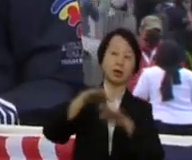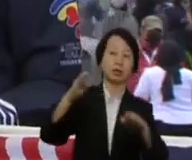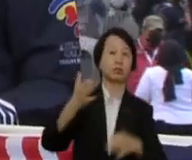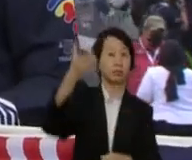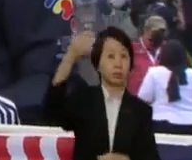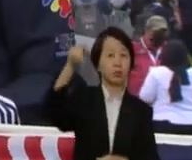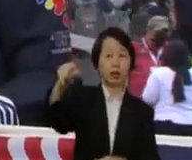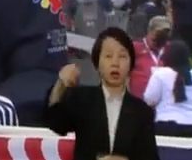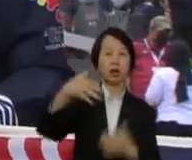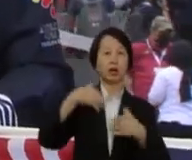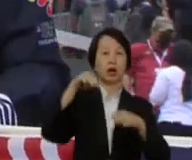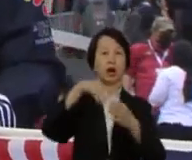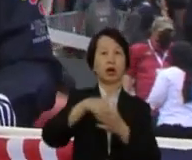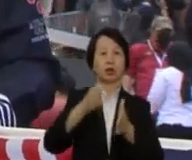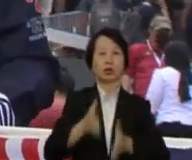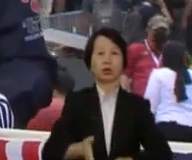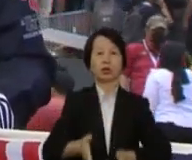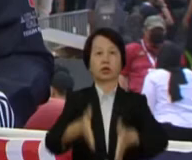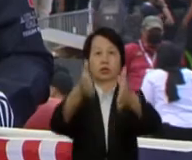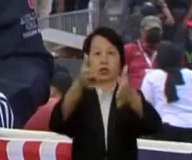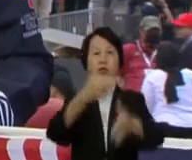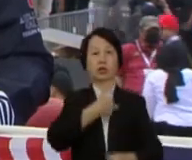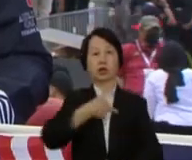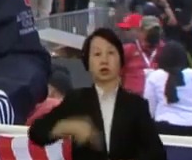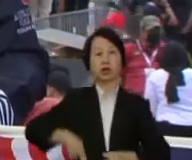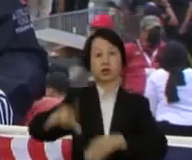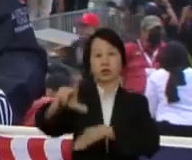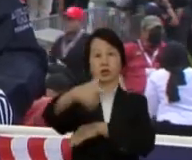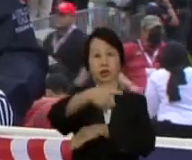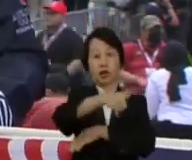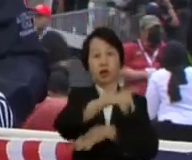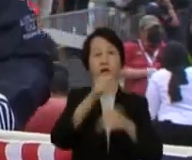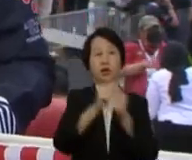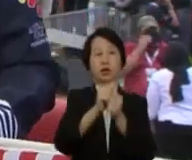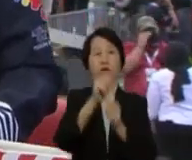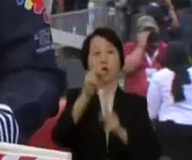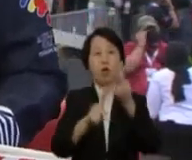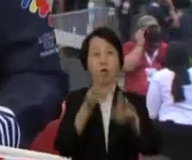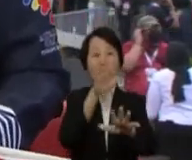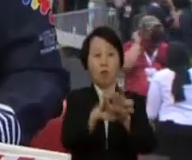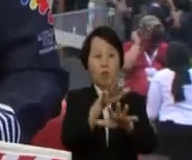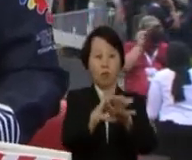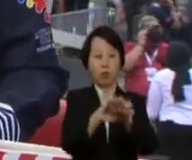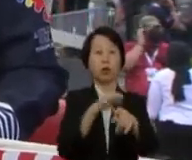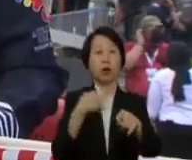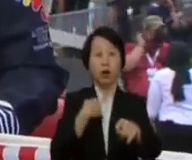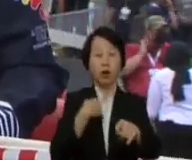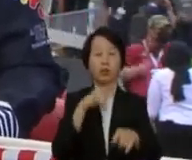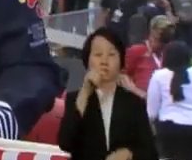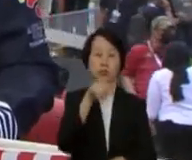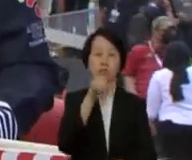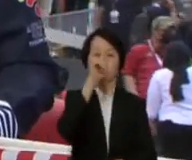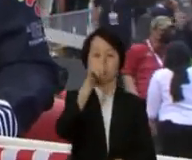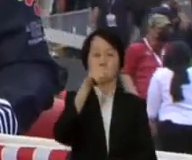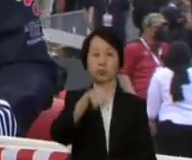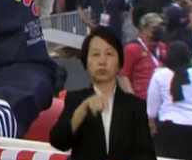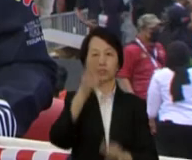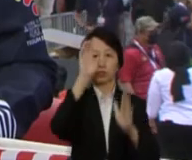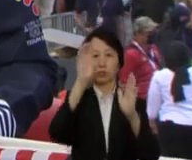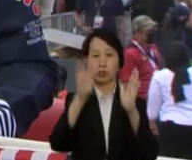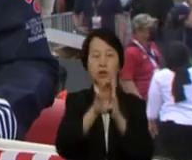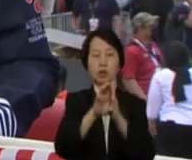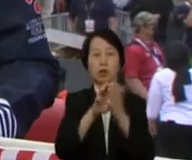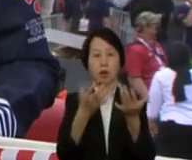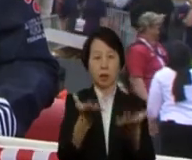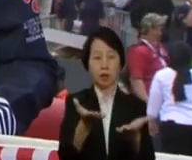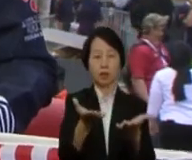ini. Beliau berada di Jalan Raja Laut bersama dengan semua hadirin yang hadir. Sebenarnya ini juga satu gambaran